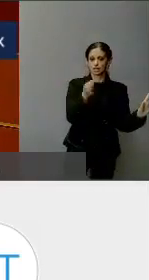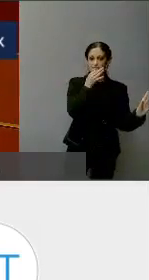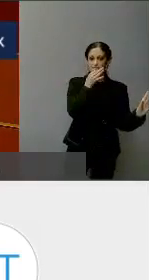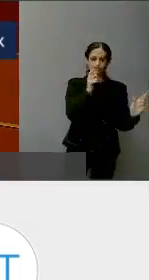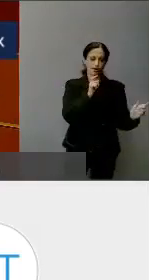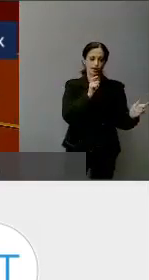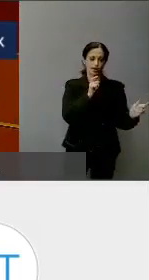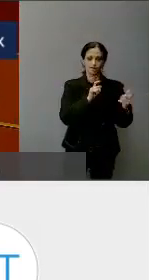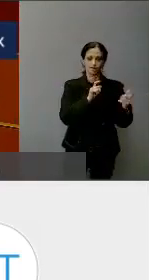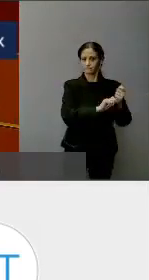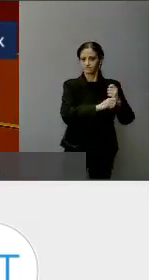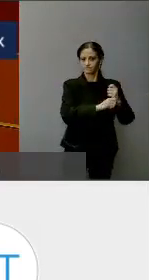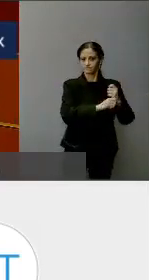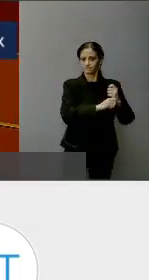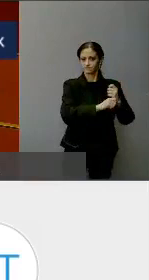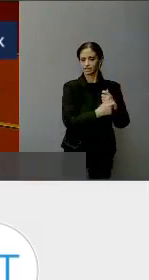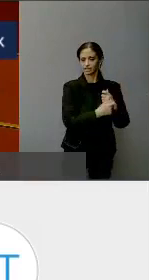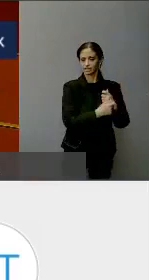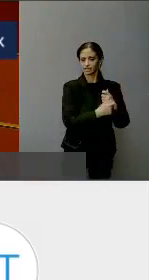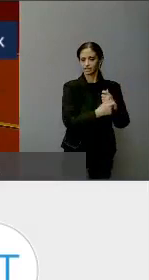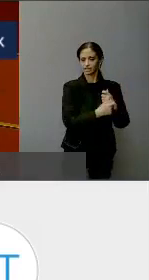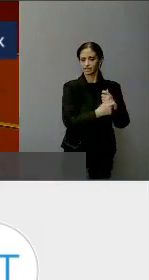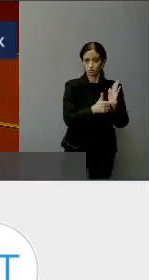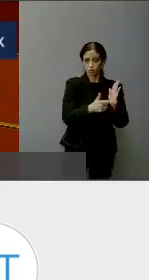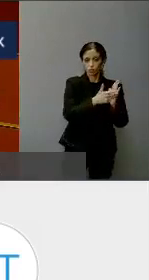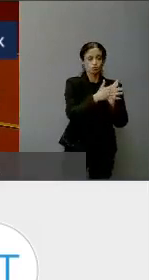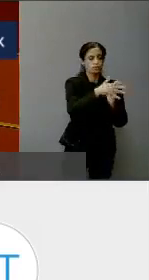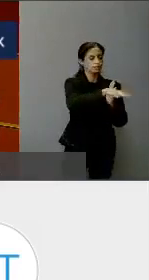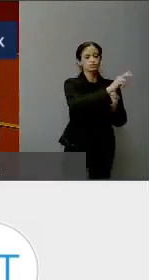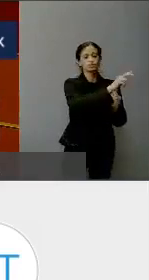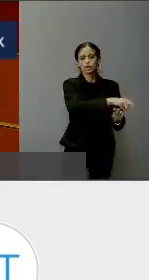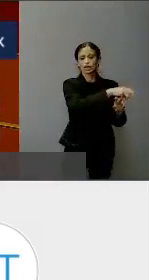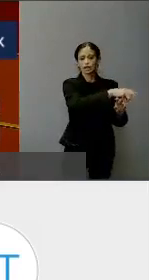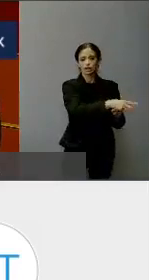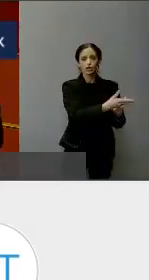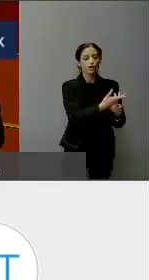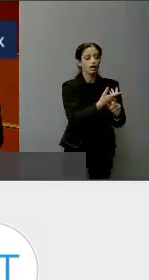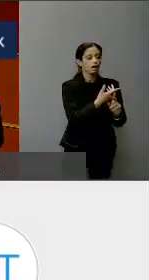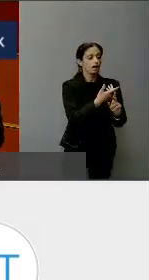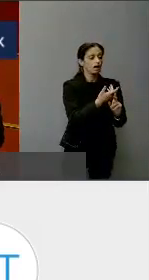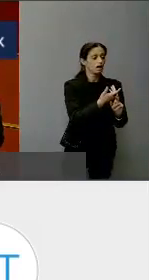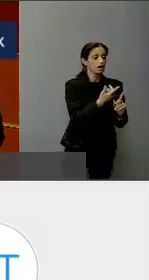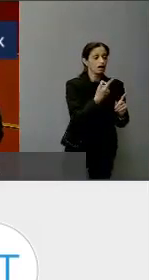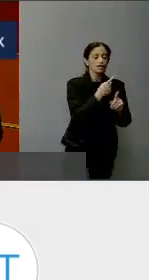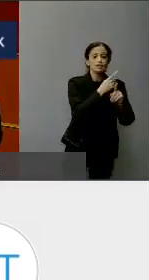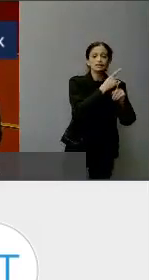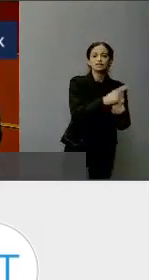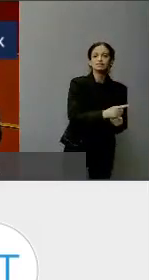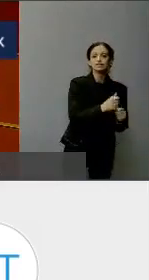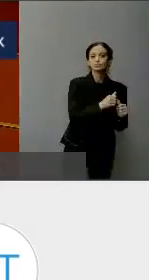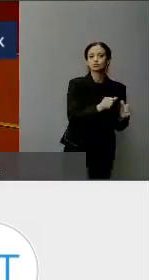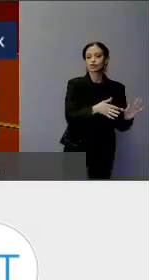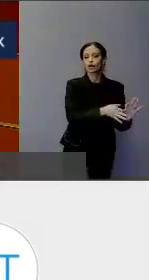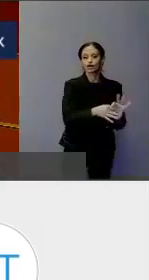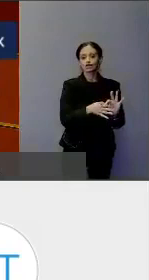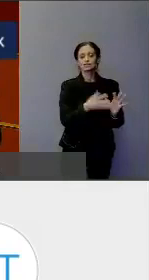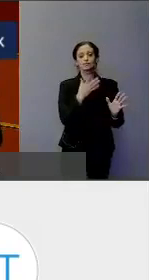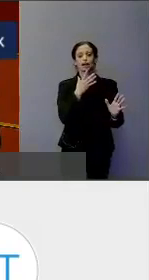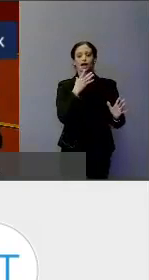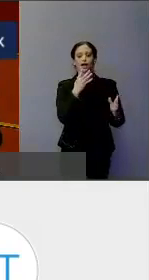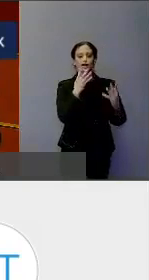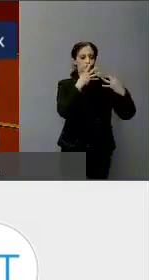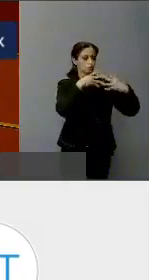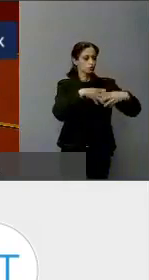vincoli in zona agricola non è più solo una funzione a messa ma diventa funzione essenziale essenziale